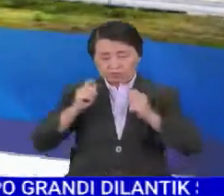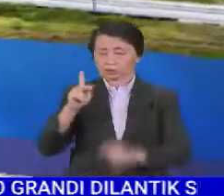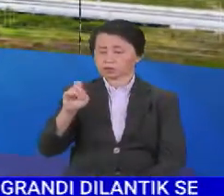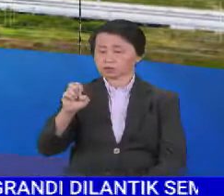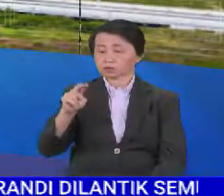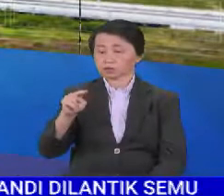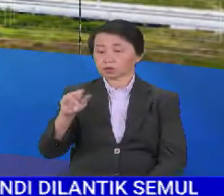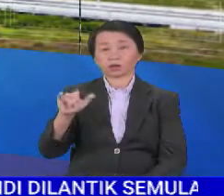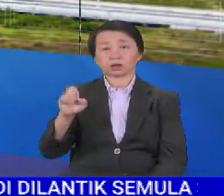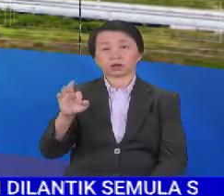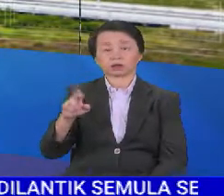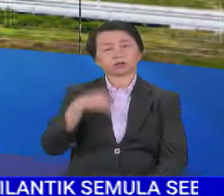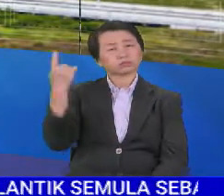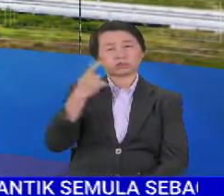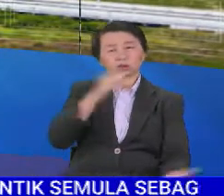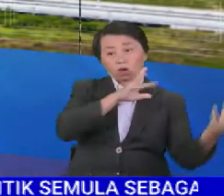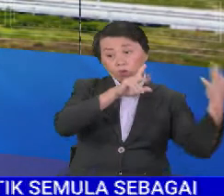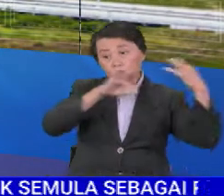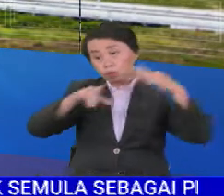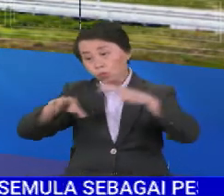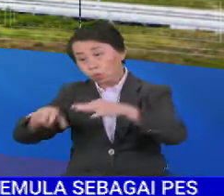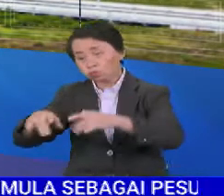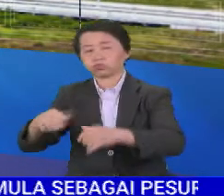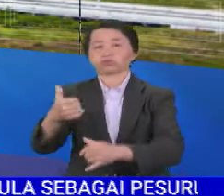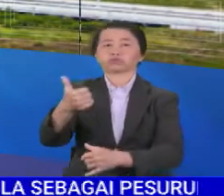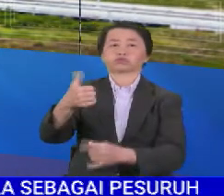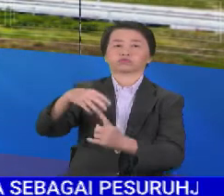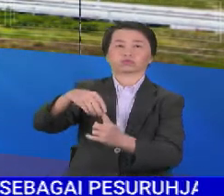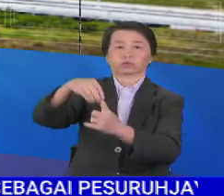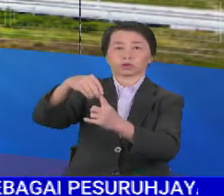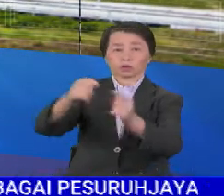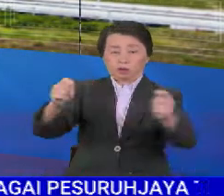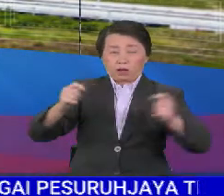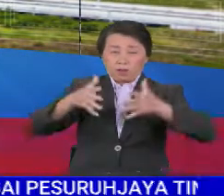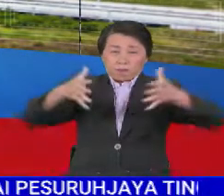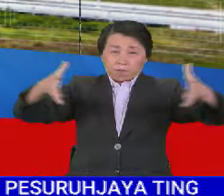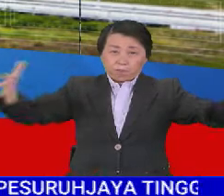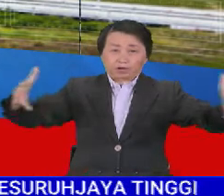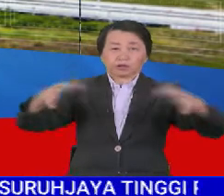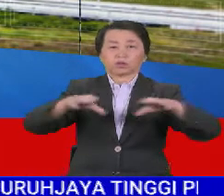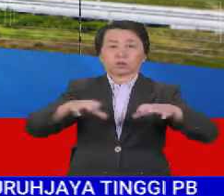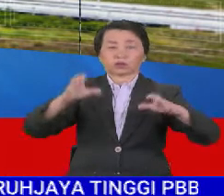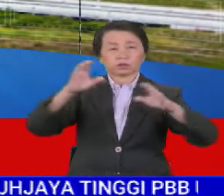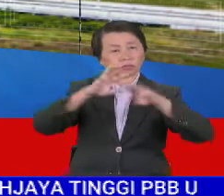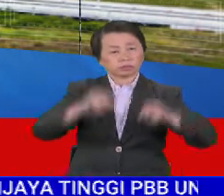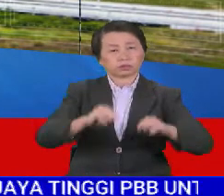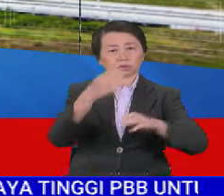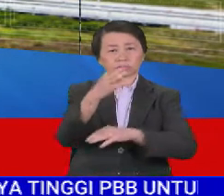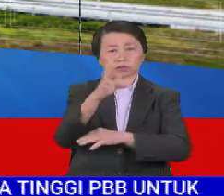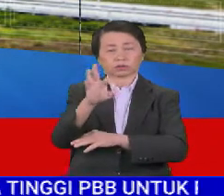sering mencari tumpuan karena keberbagaian Khazanah unik tasi terbesar buatan manusia yang dibina pada